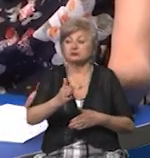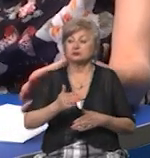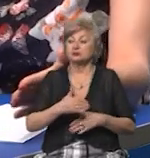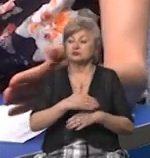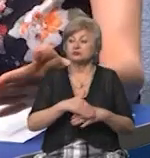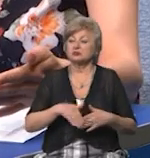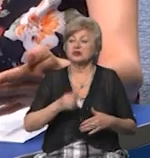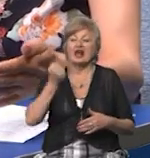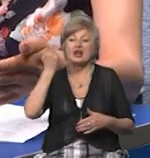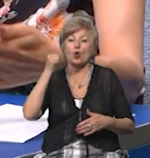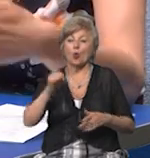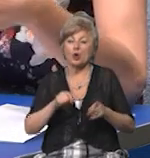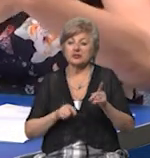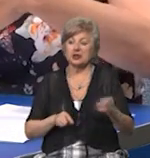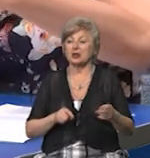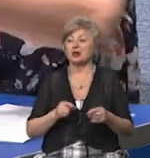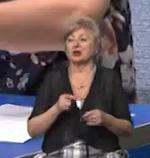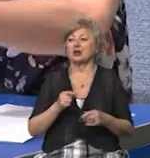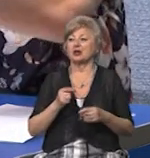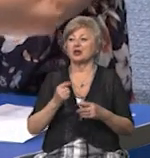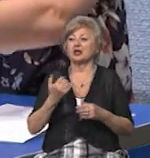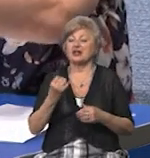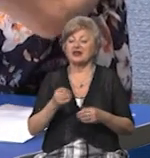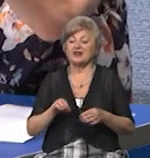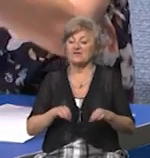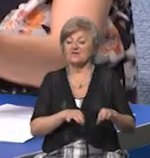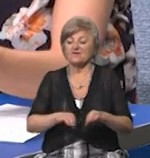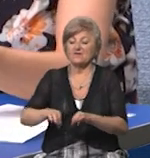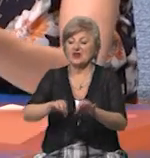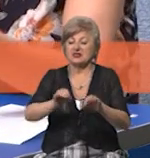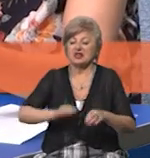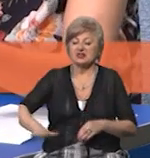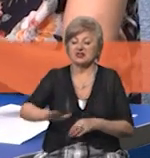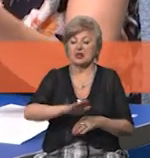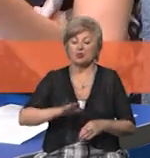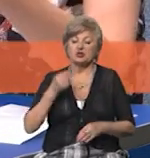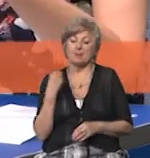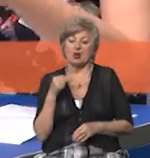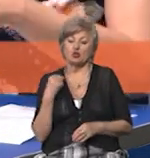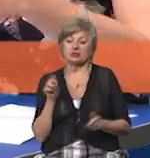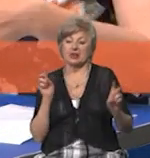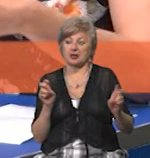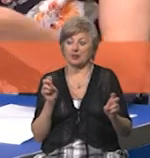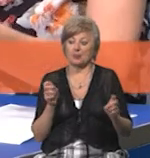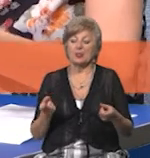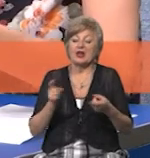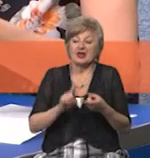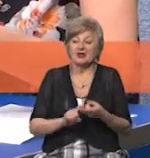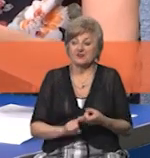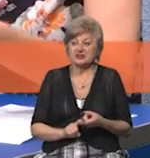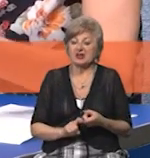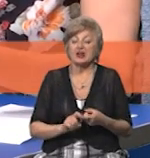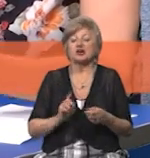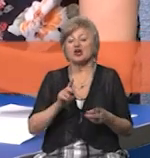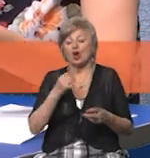вулиця Рекордна, там, де треба буде, і з виїздом на площу Запорізьку, залежно від того, який